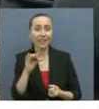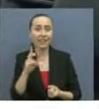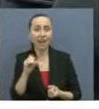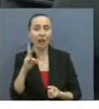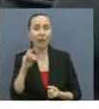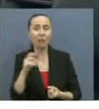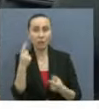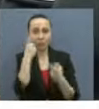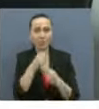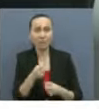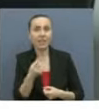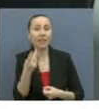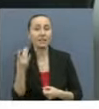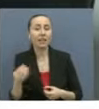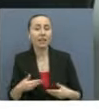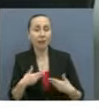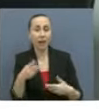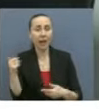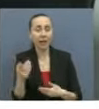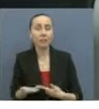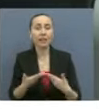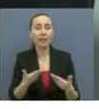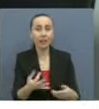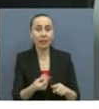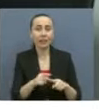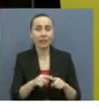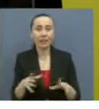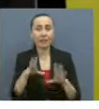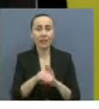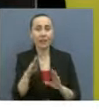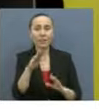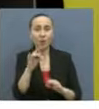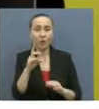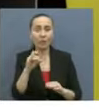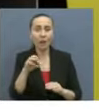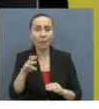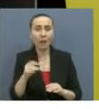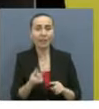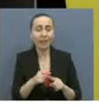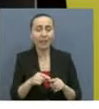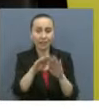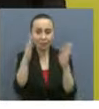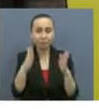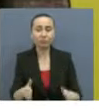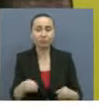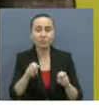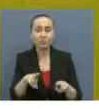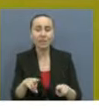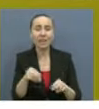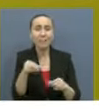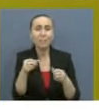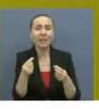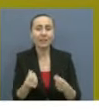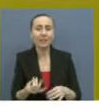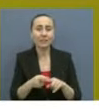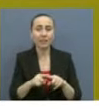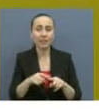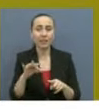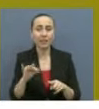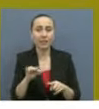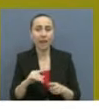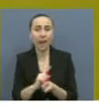озвучила несколько предложений. Например, она предлагает внедрить в обиходе фандоматы. Это такие терминалы, которые принимают пластик и пластмассу в обмен